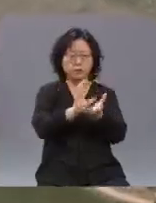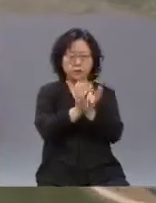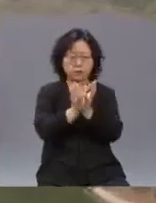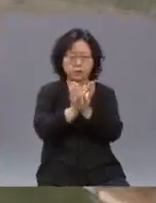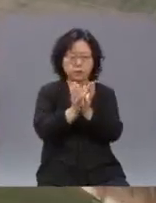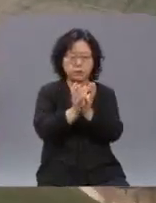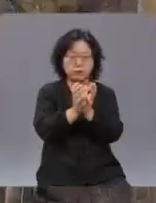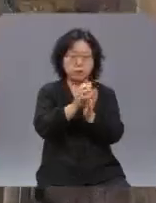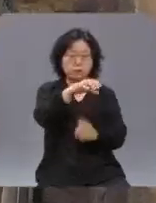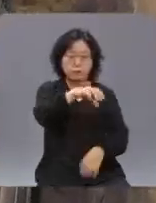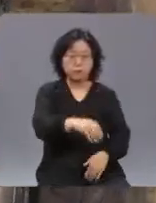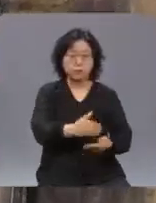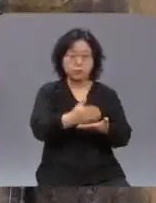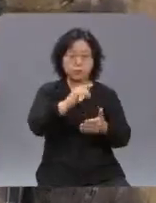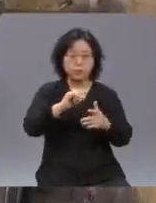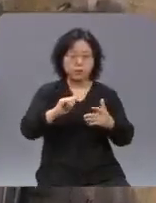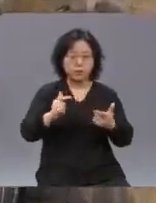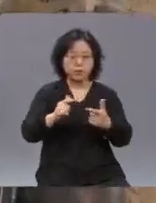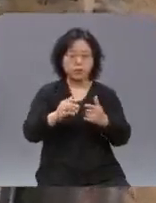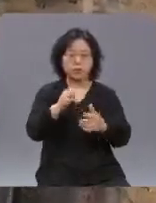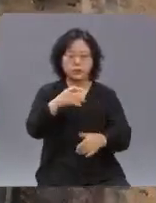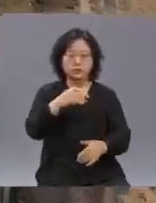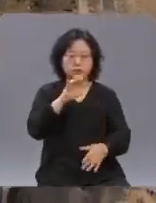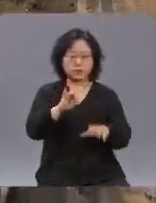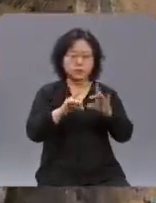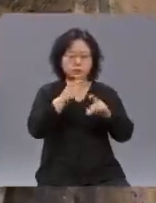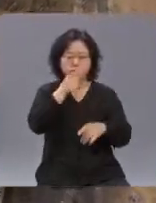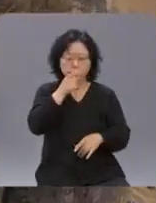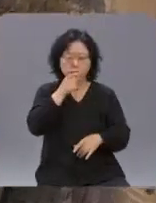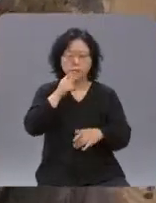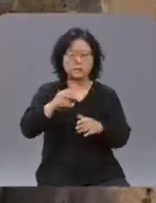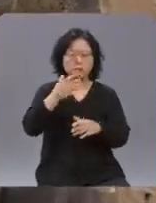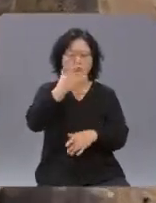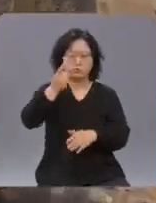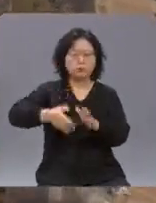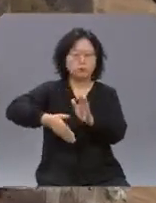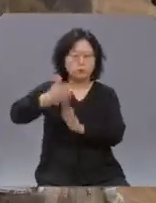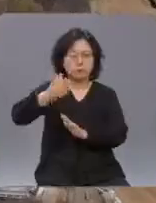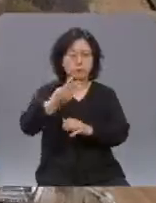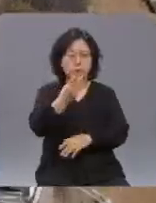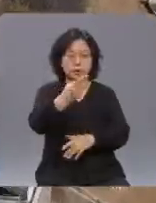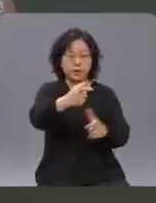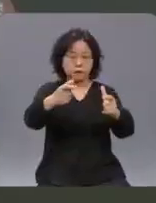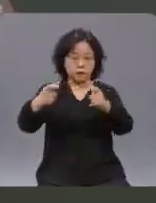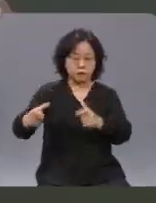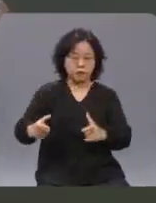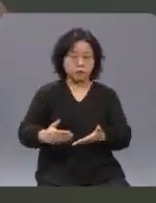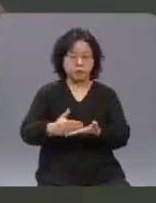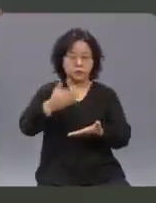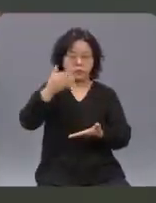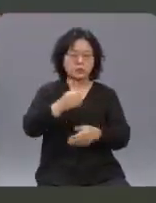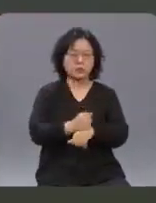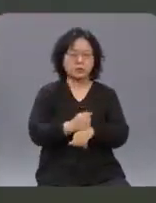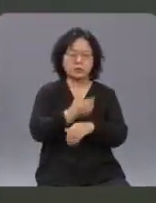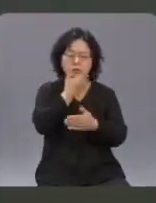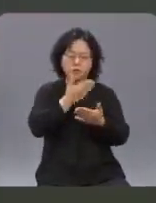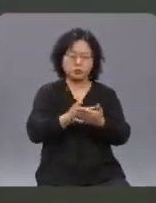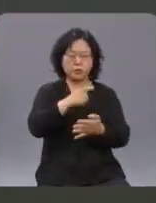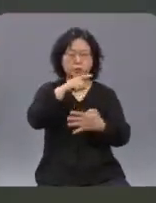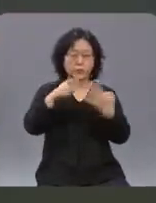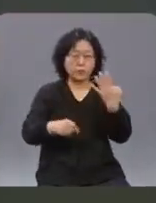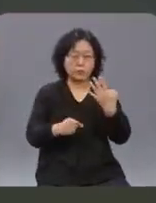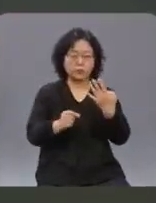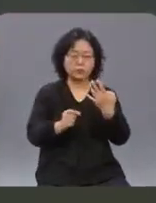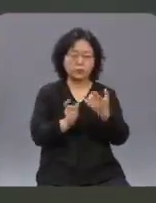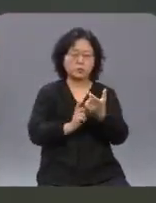무대로 한 것과 달리 순천만 습지 순천 도심까지 세계 권역에서 펼쳐집니다 핵심 콘텐츠도